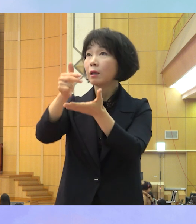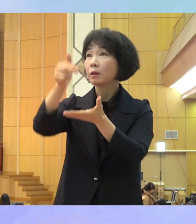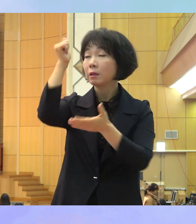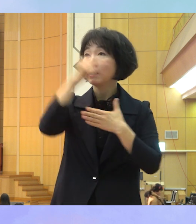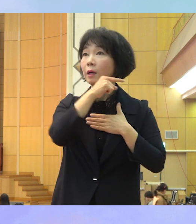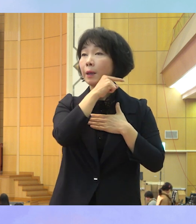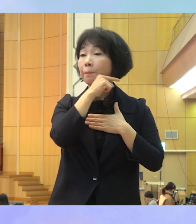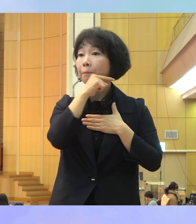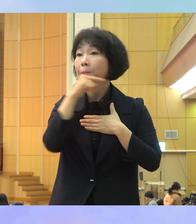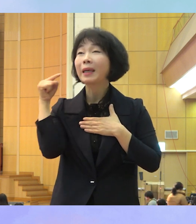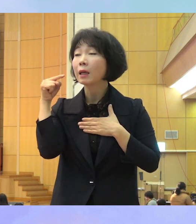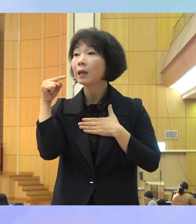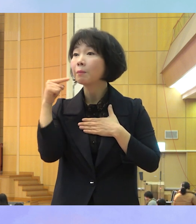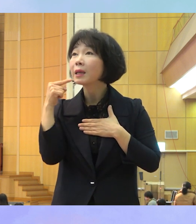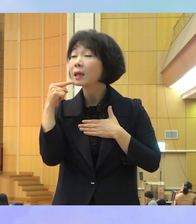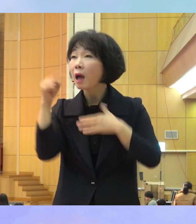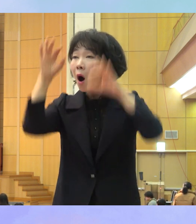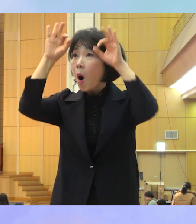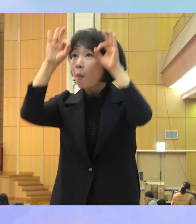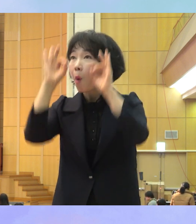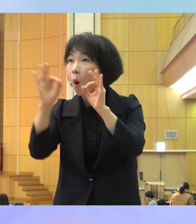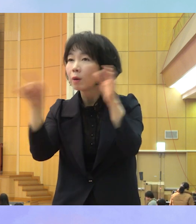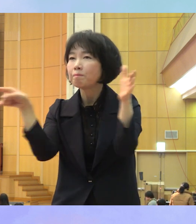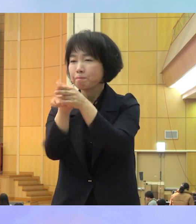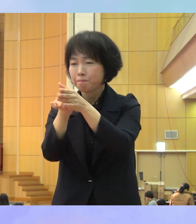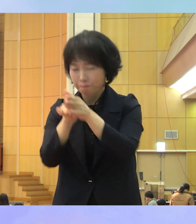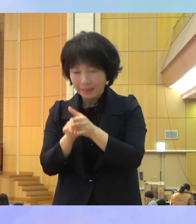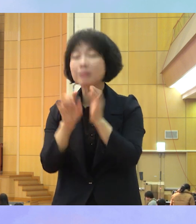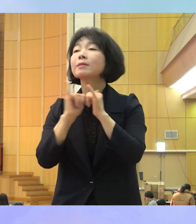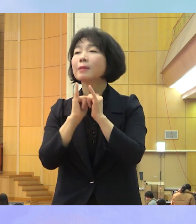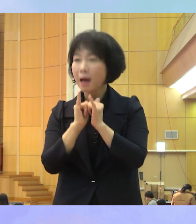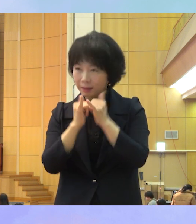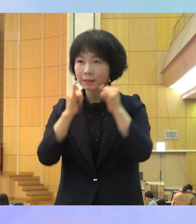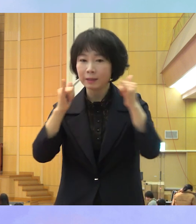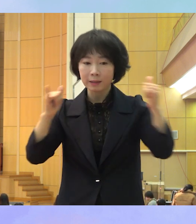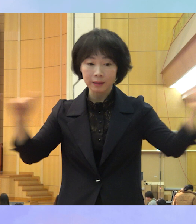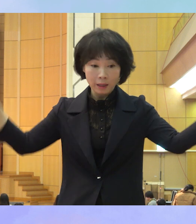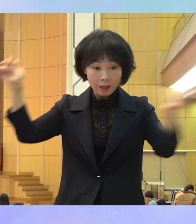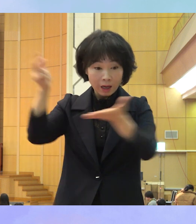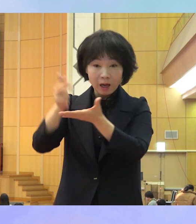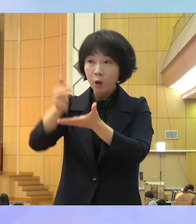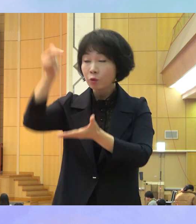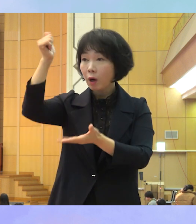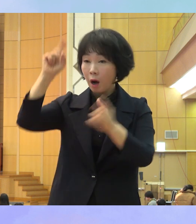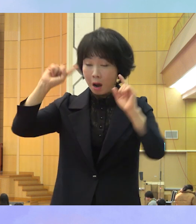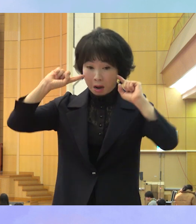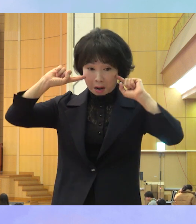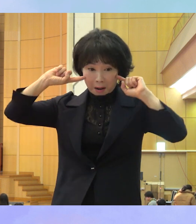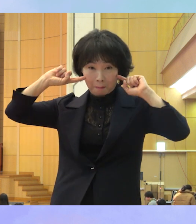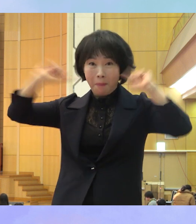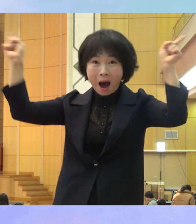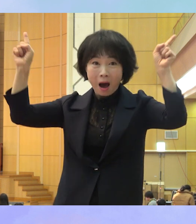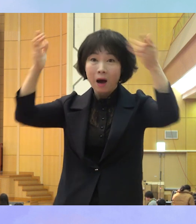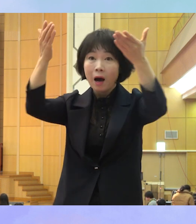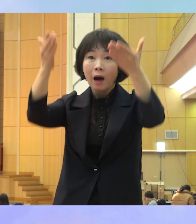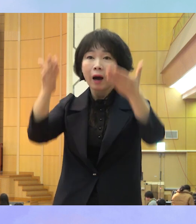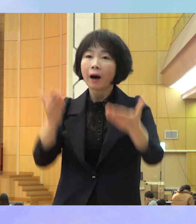구속하셨으니 그 피를 보고 믿는 자는